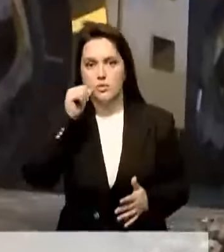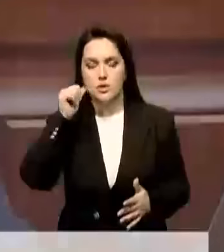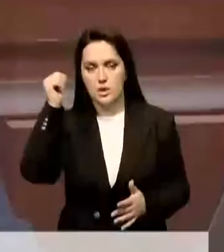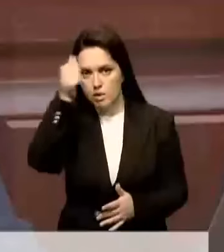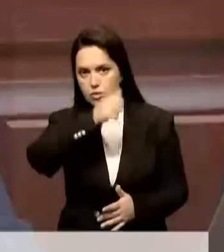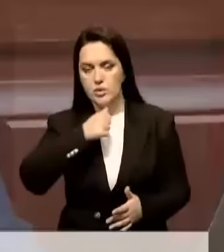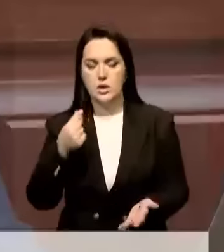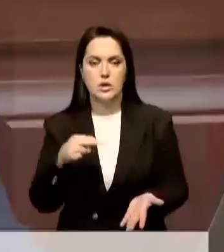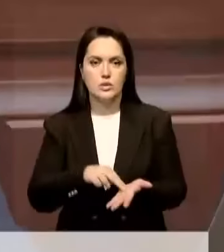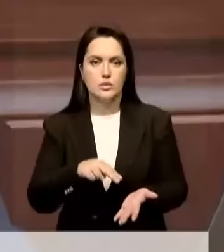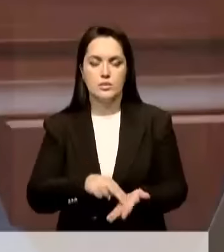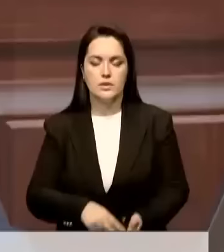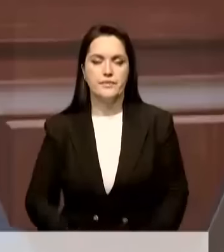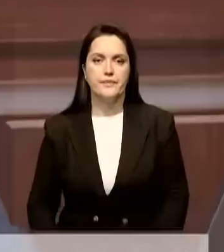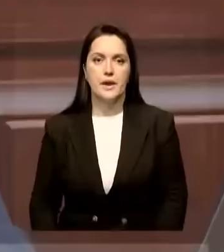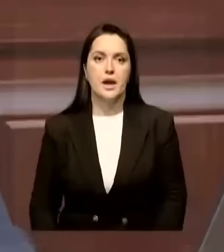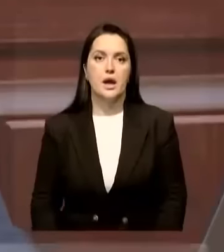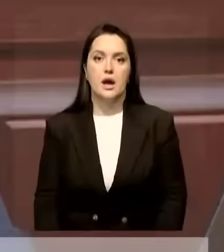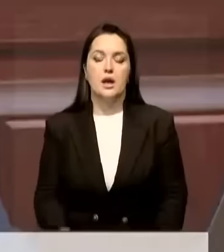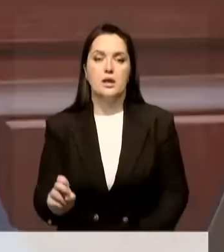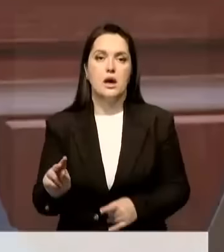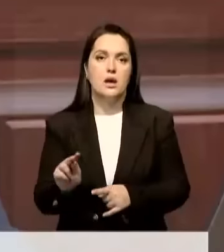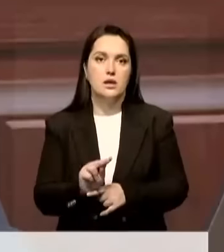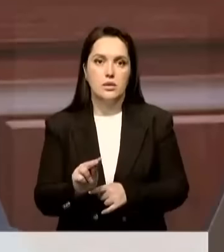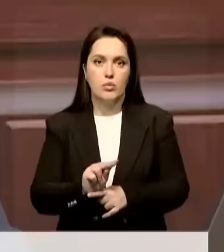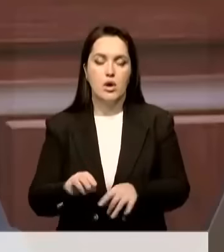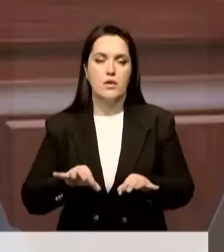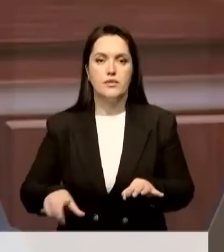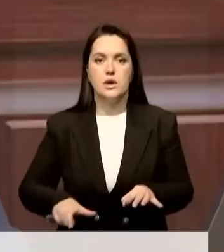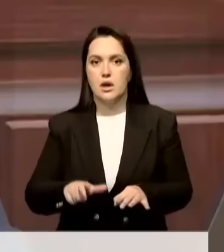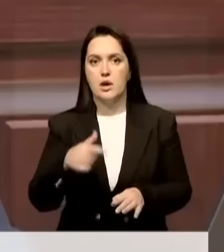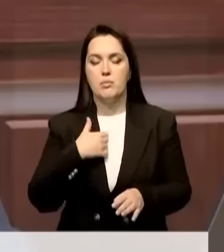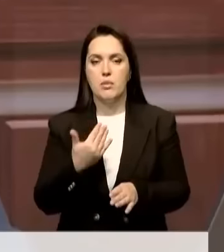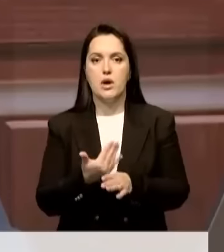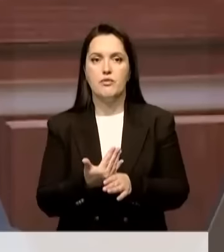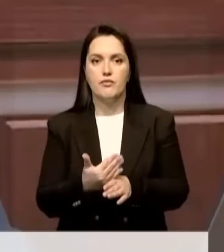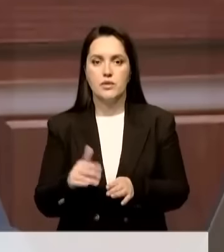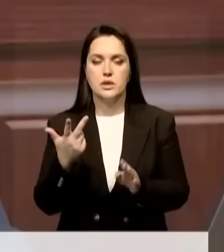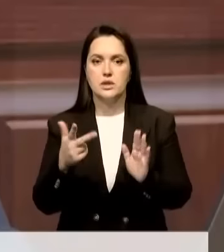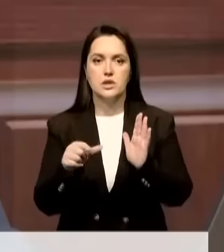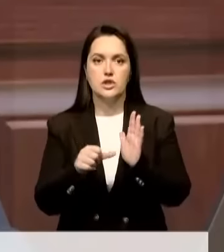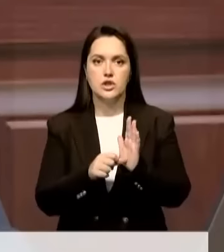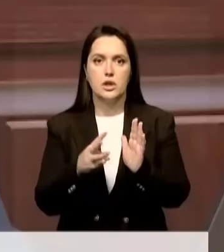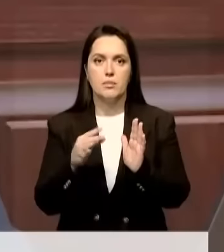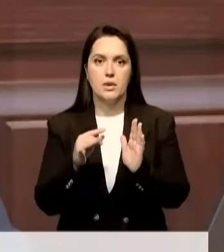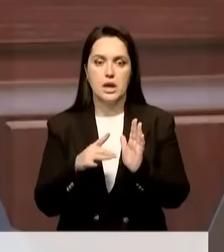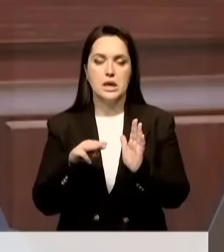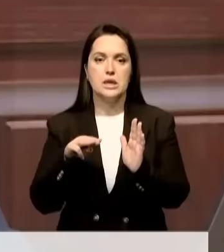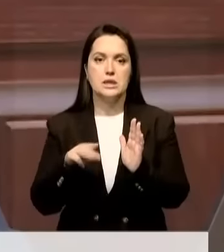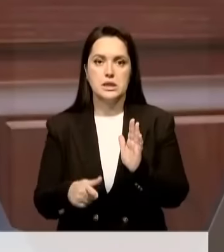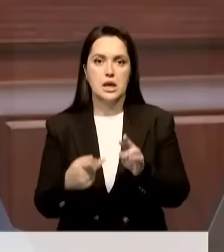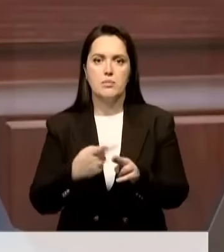суммы. В этом году только на ремонт местных автодорог мы выделили больше 36 миллиардов тенге. Это